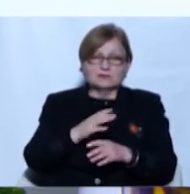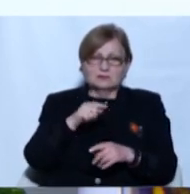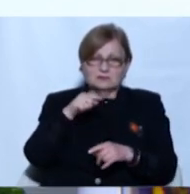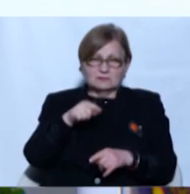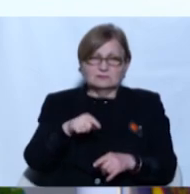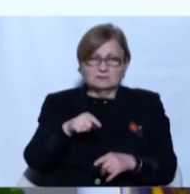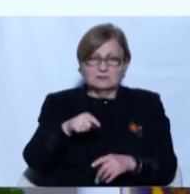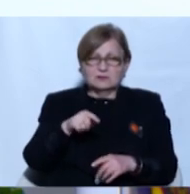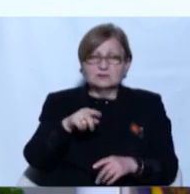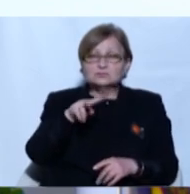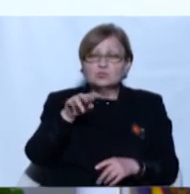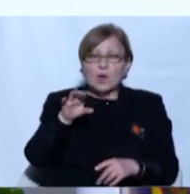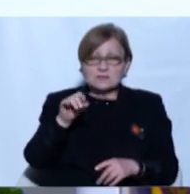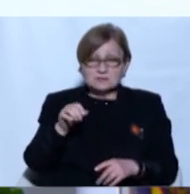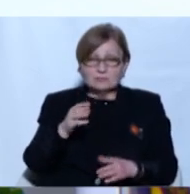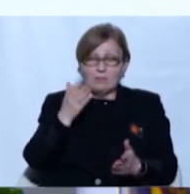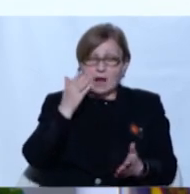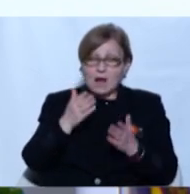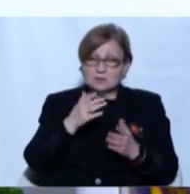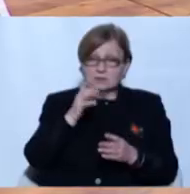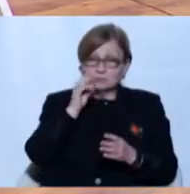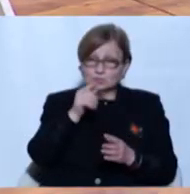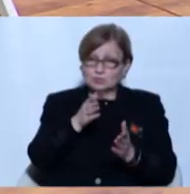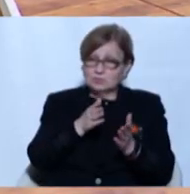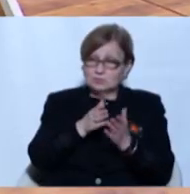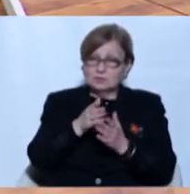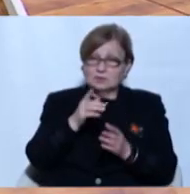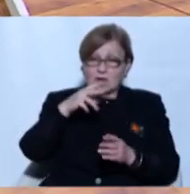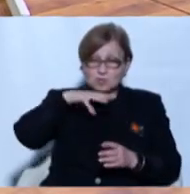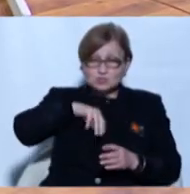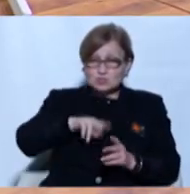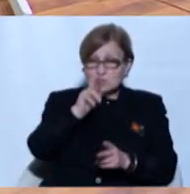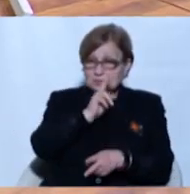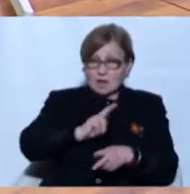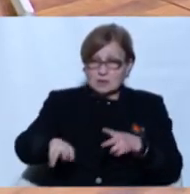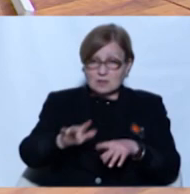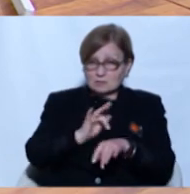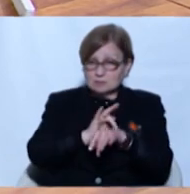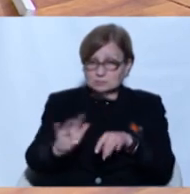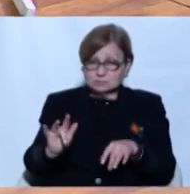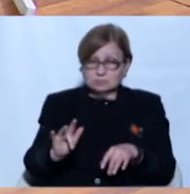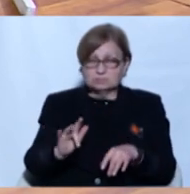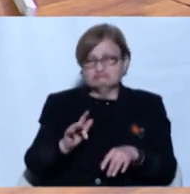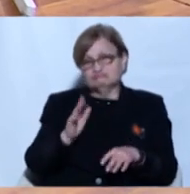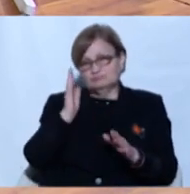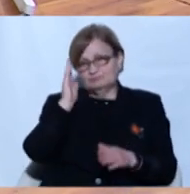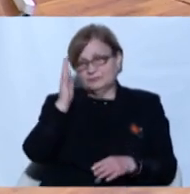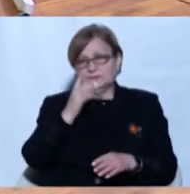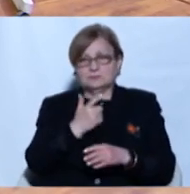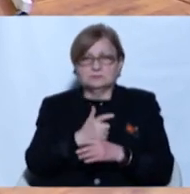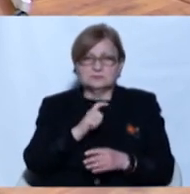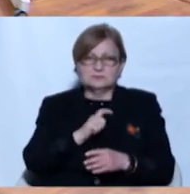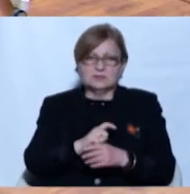ეს ლუარსაფთათქარიძეა მაგრამ თუ ეს განსაზღვრელად იქცა და მასში სული დაიკარგა მთლიანად გასაკვირველია ეს უკვე არის ძალიან